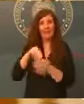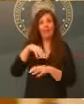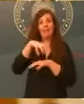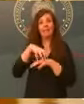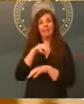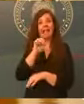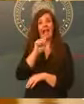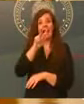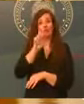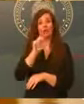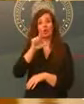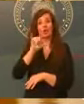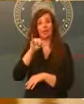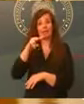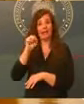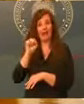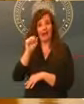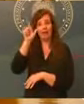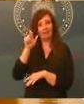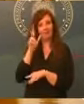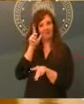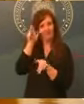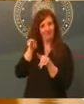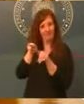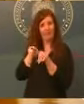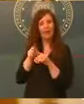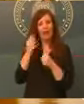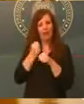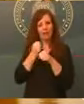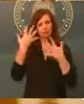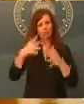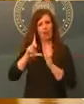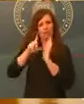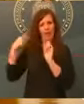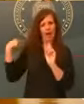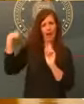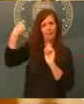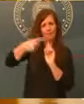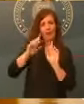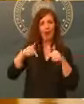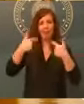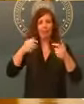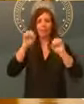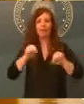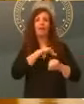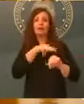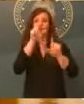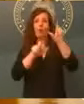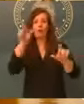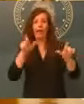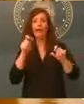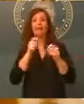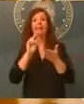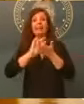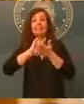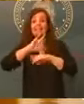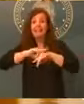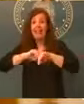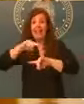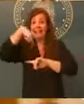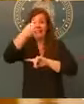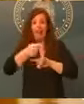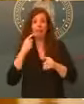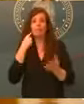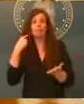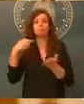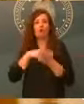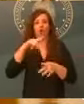lavorato già da tempo per permettere ai nostri studenti di rientrare a scuola a settembre, coinvolgendo tutto il mondo